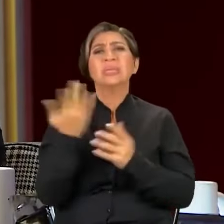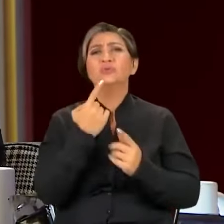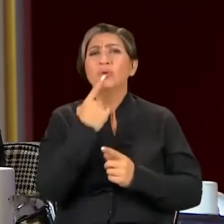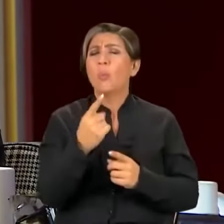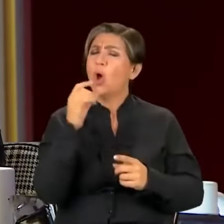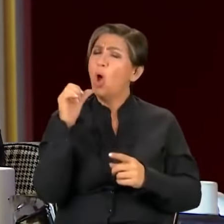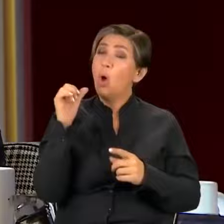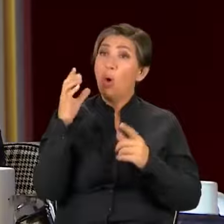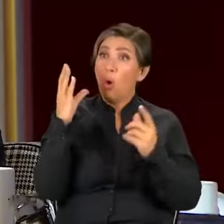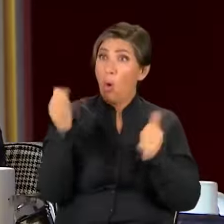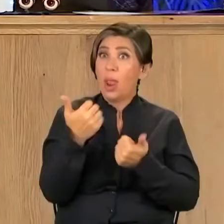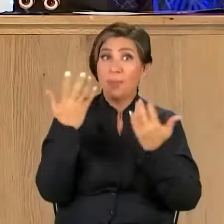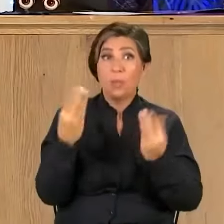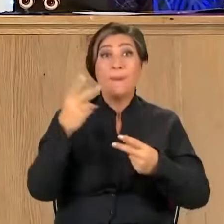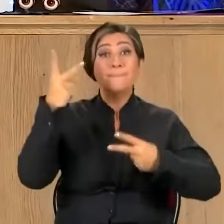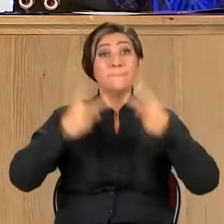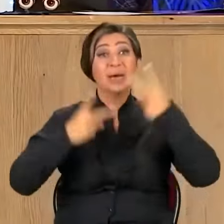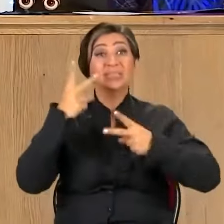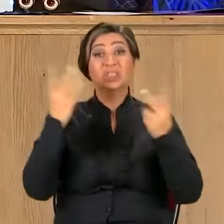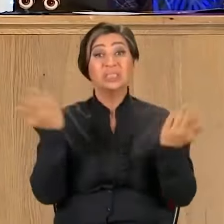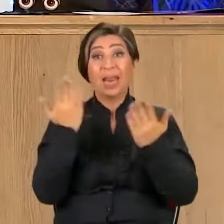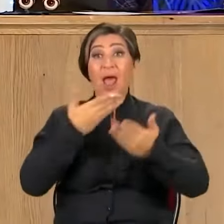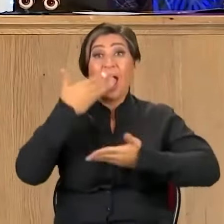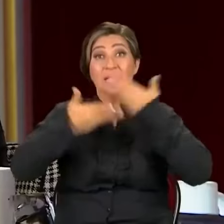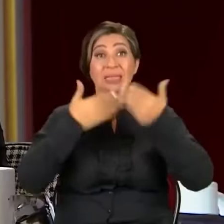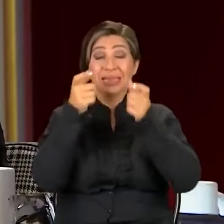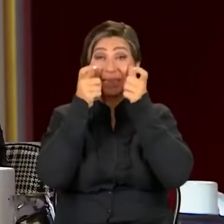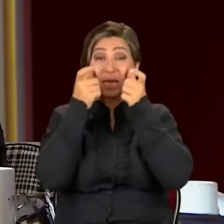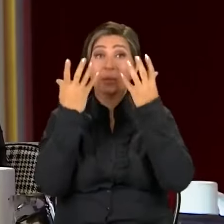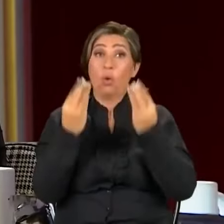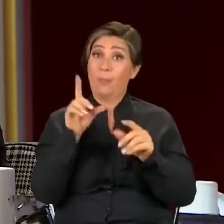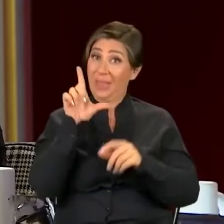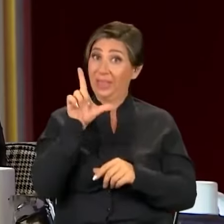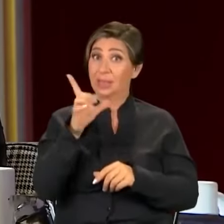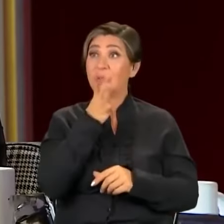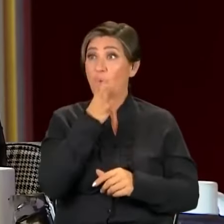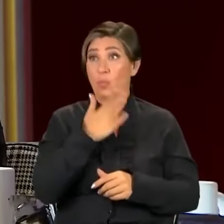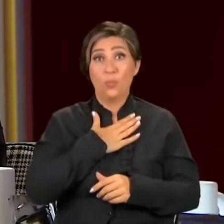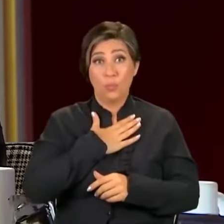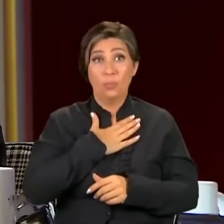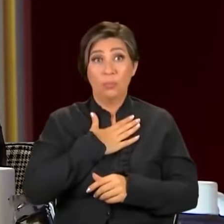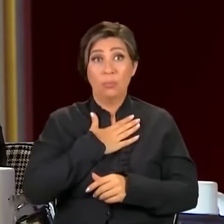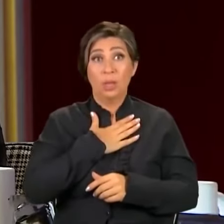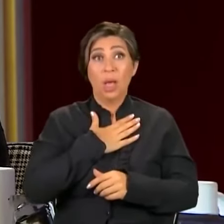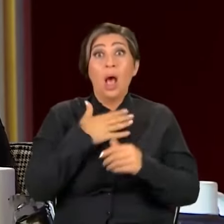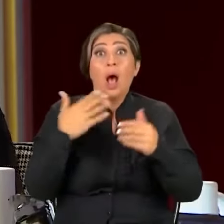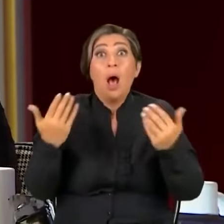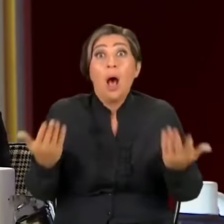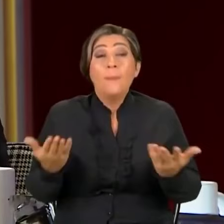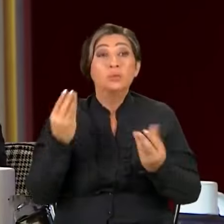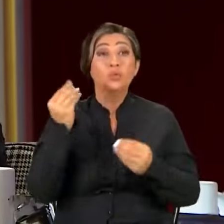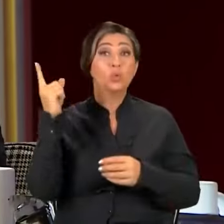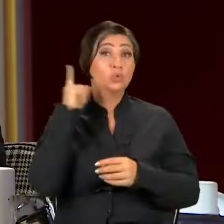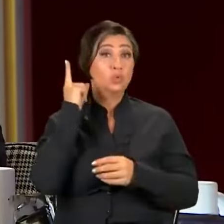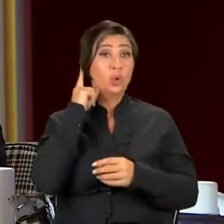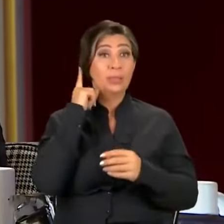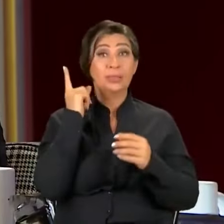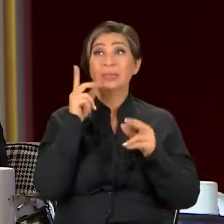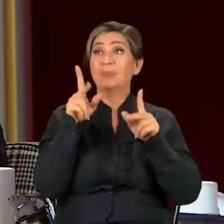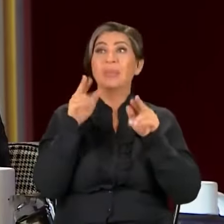önemsendiğini ve bazı şeyleri anlattığım zaman dikkat etmem gerektiğini biliyorum. Ama çok şöhretliymişim